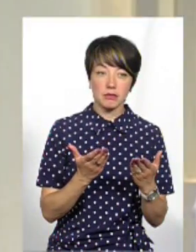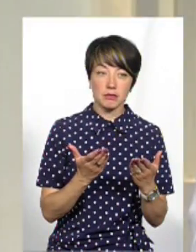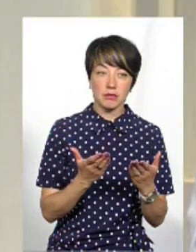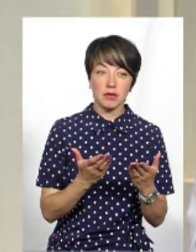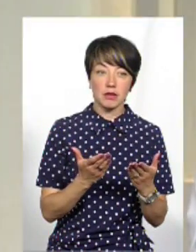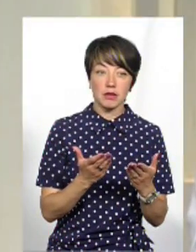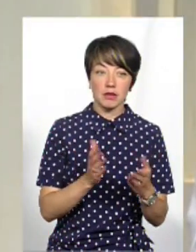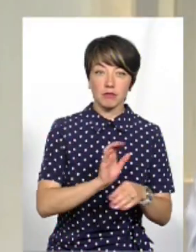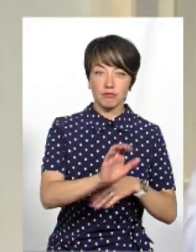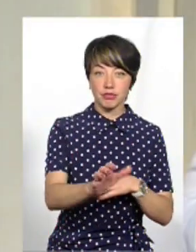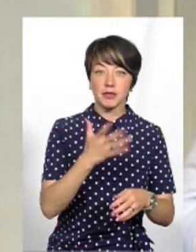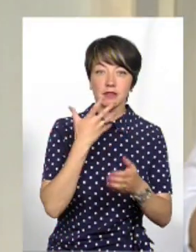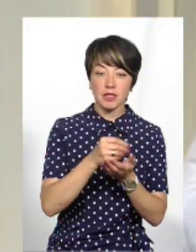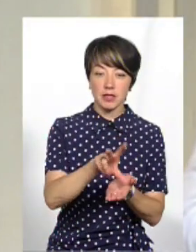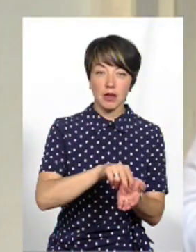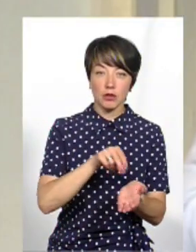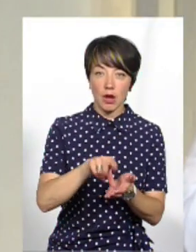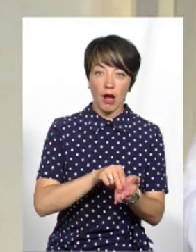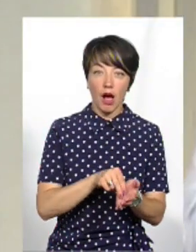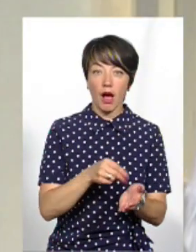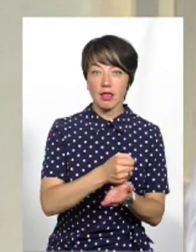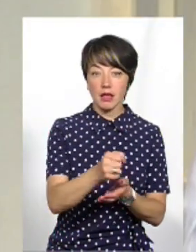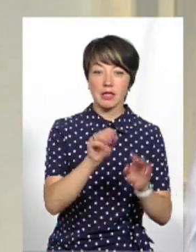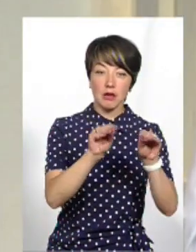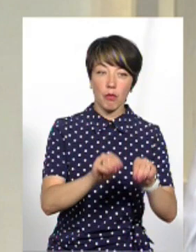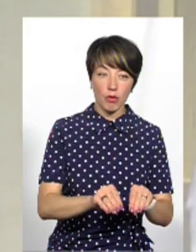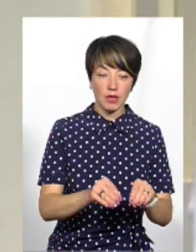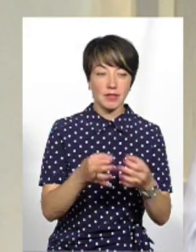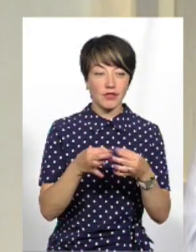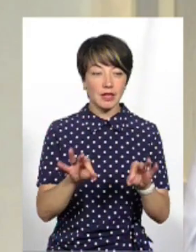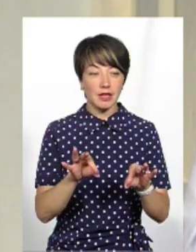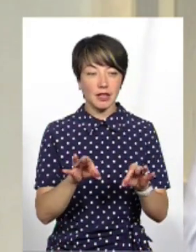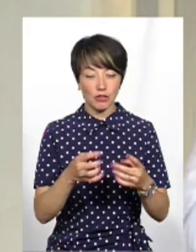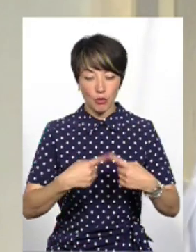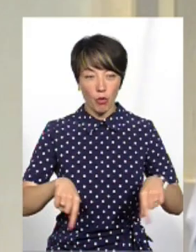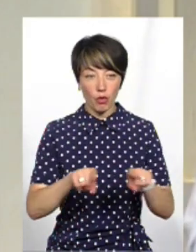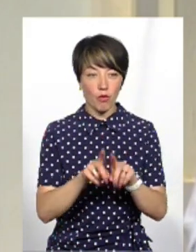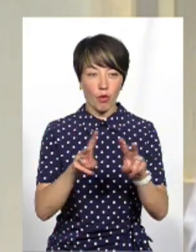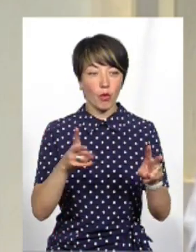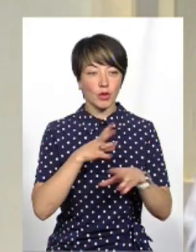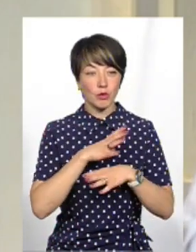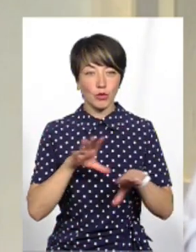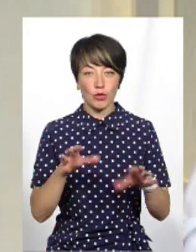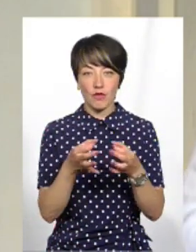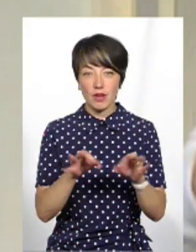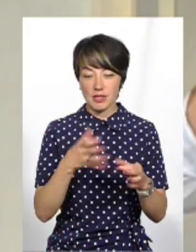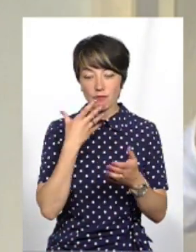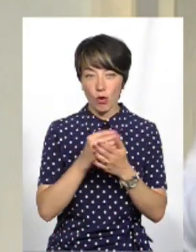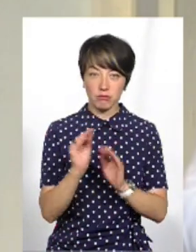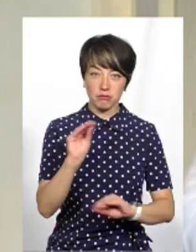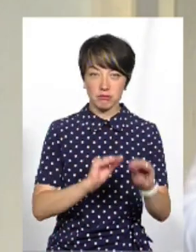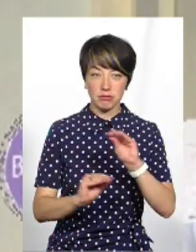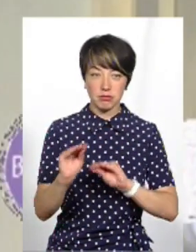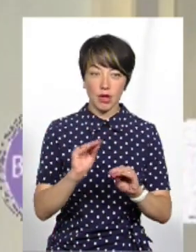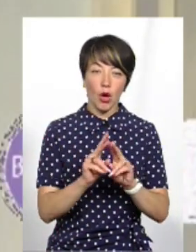видно, якийсь шаблон своїм кандидатам, і ці кандидати вже заповнювали, там в когось була вільна частина саме по округу, в когось не було цієї вільної частини, тобто